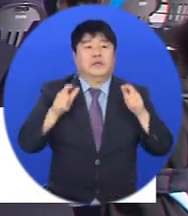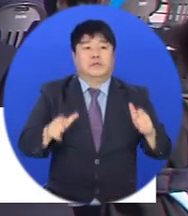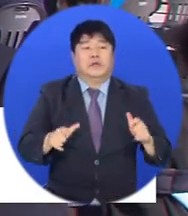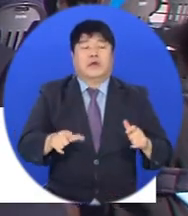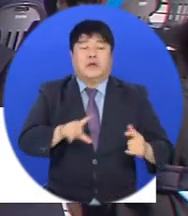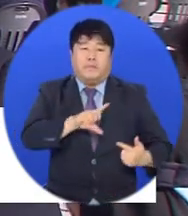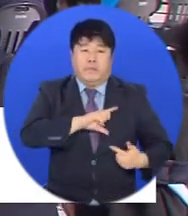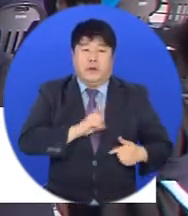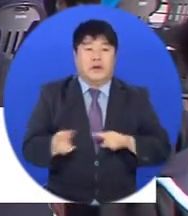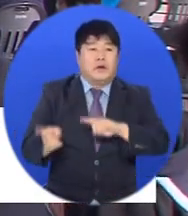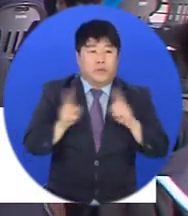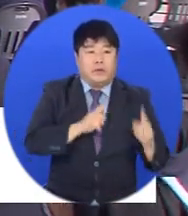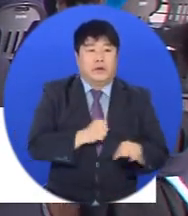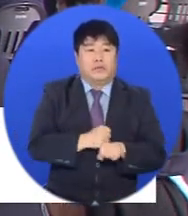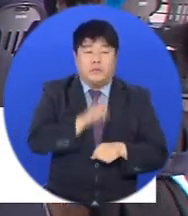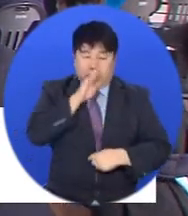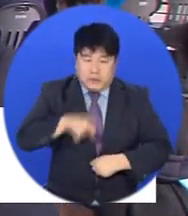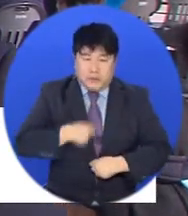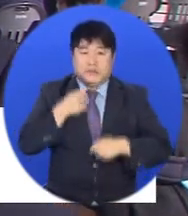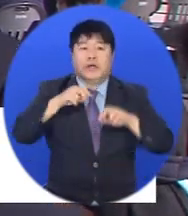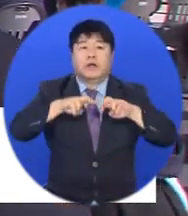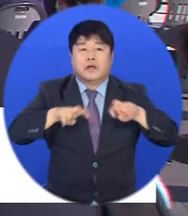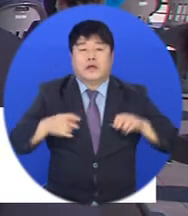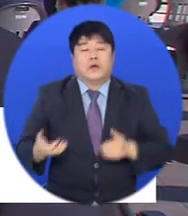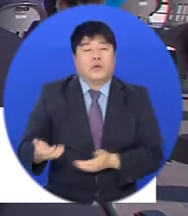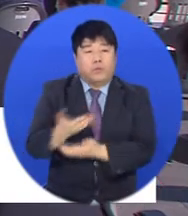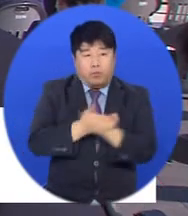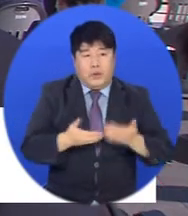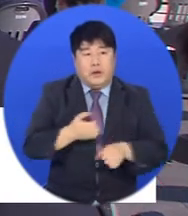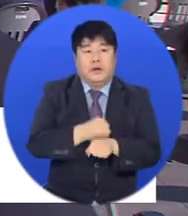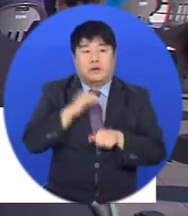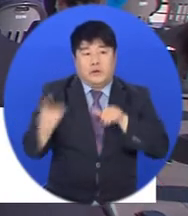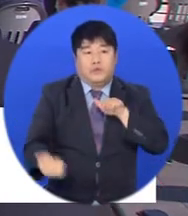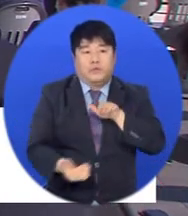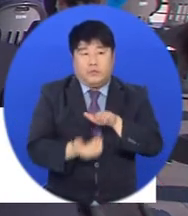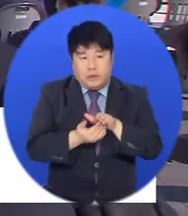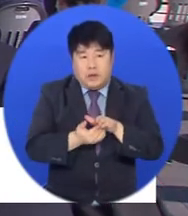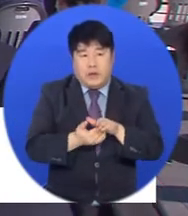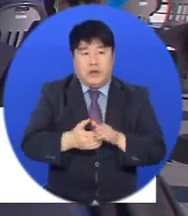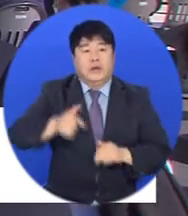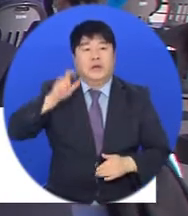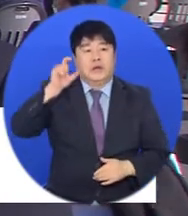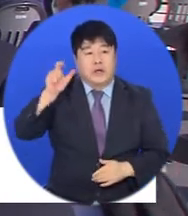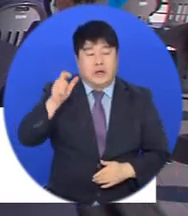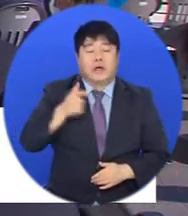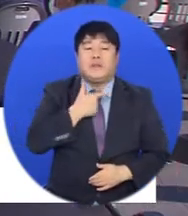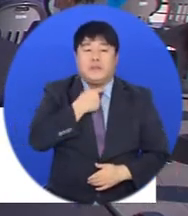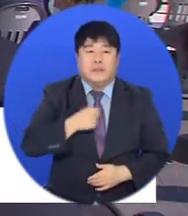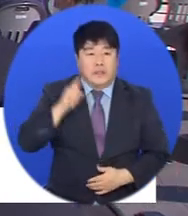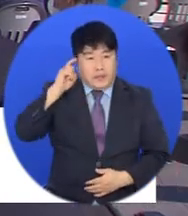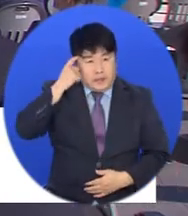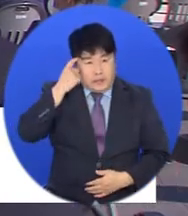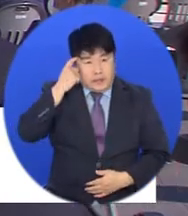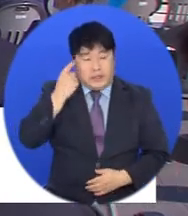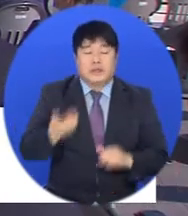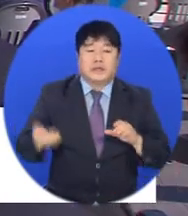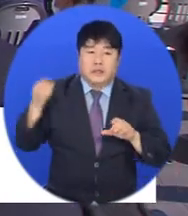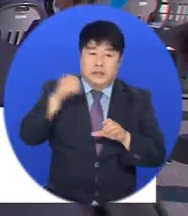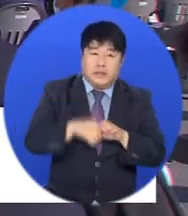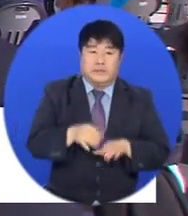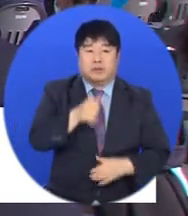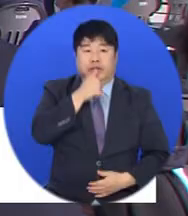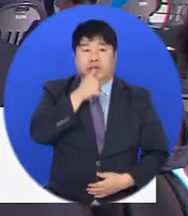명예 회복 그리고 진실 화해를 반드시 이루어내야 되겠다는 그런 강한